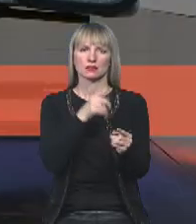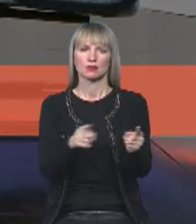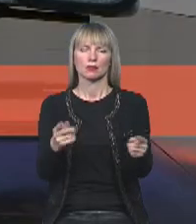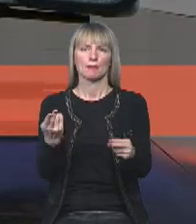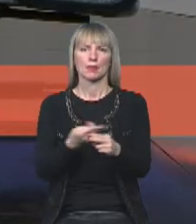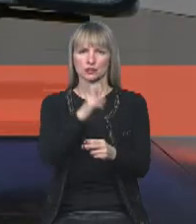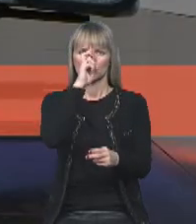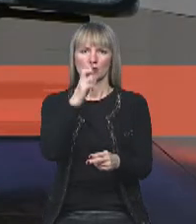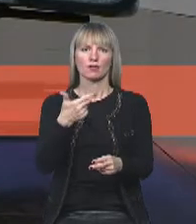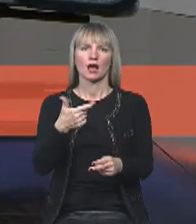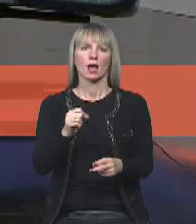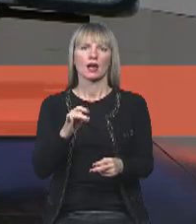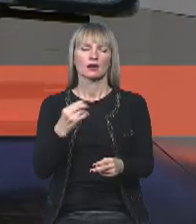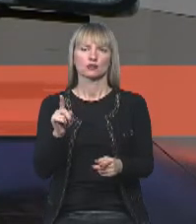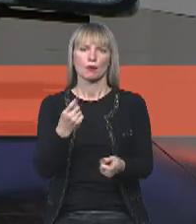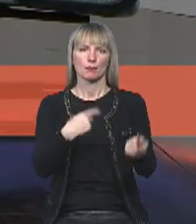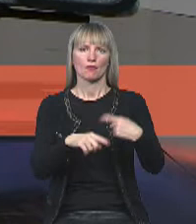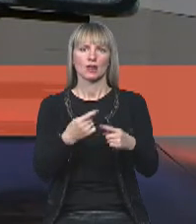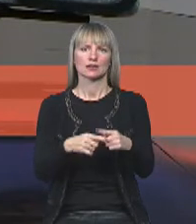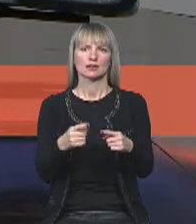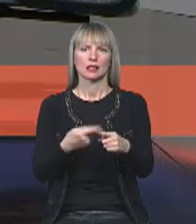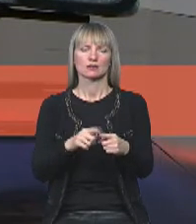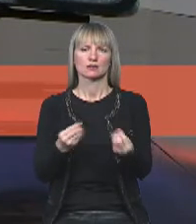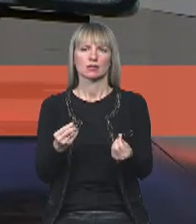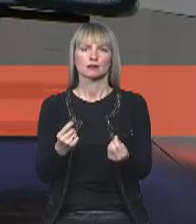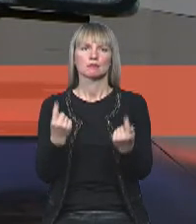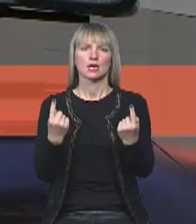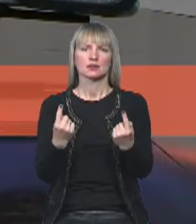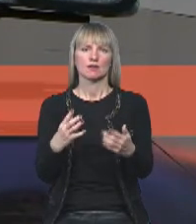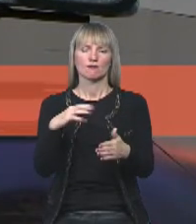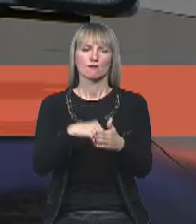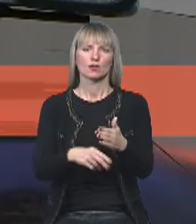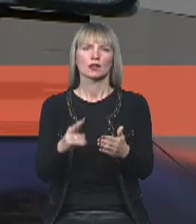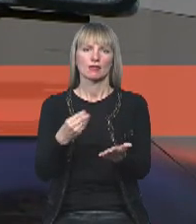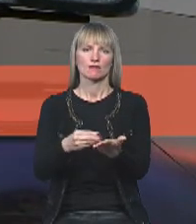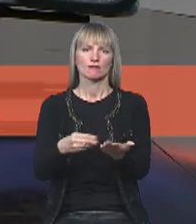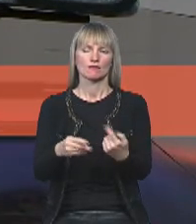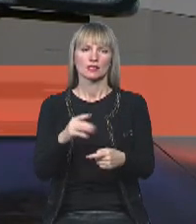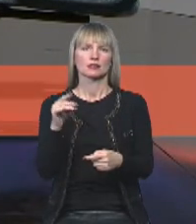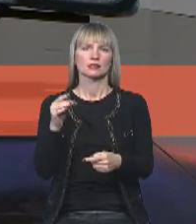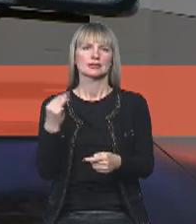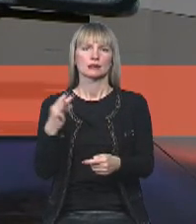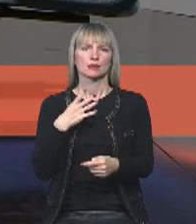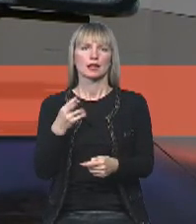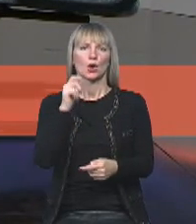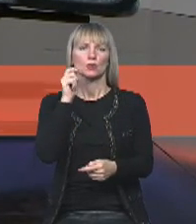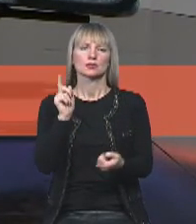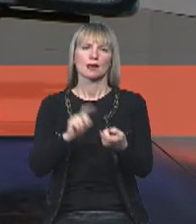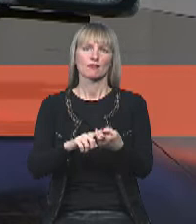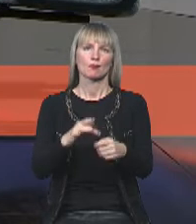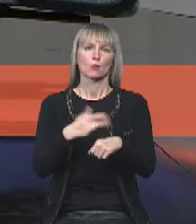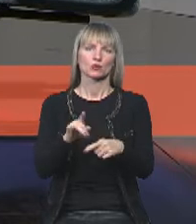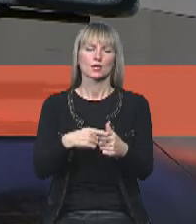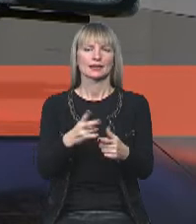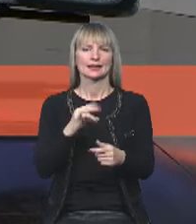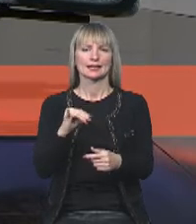того, що вони повернуть ці гроші. Максимальний строк окупності інвестицій для інвесторів, щоб вони були цікаві для України, незалежно від того, відходи це